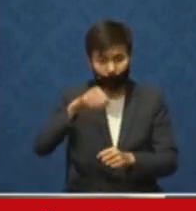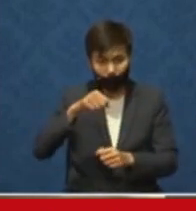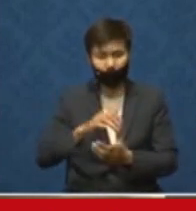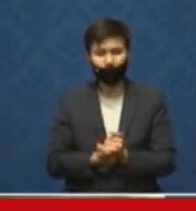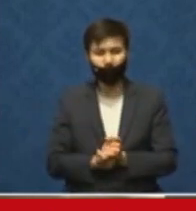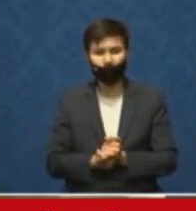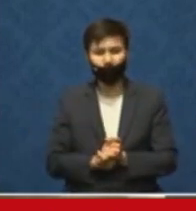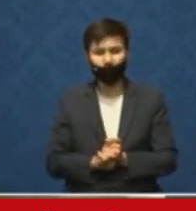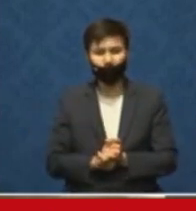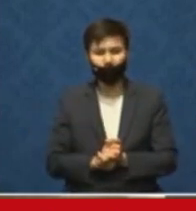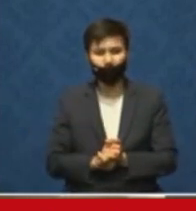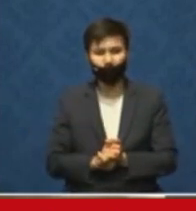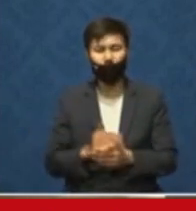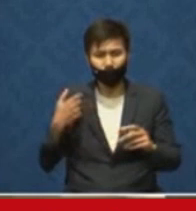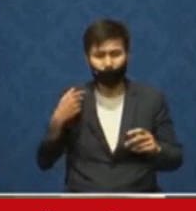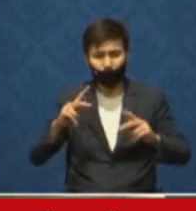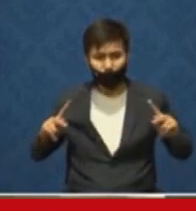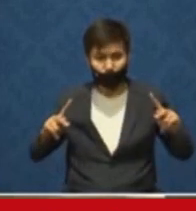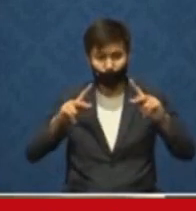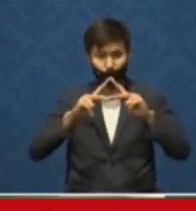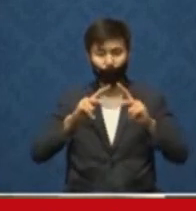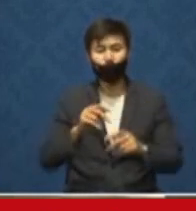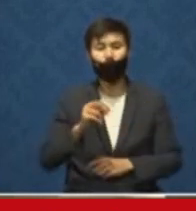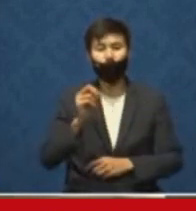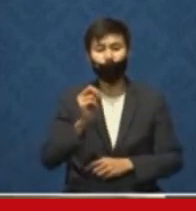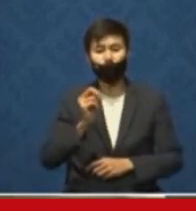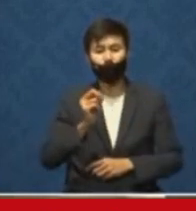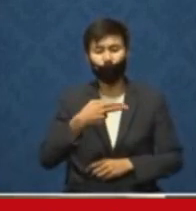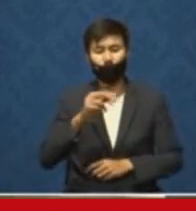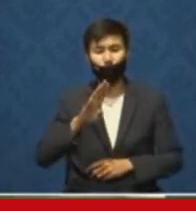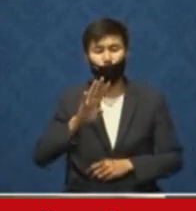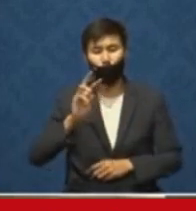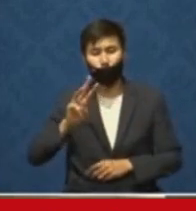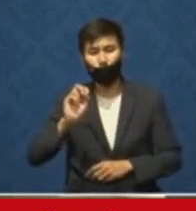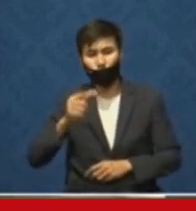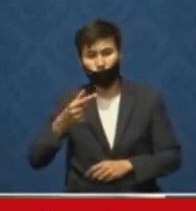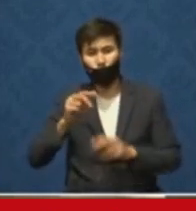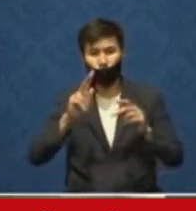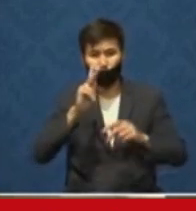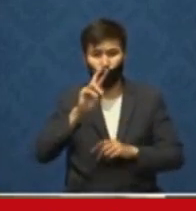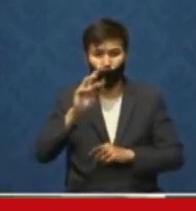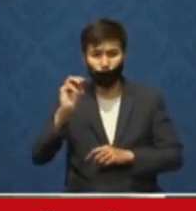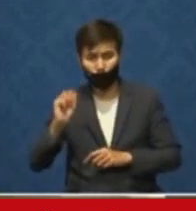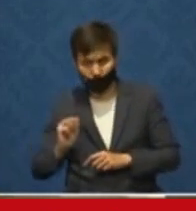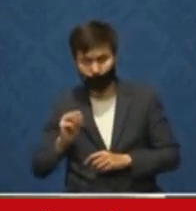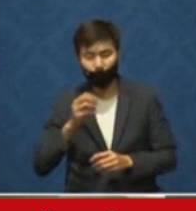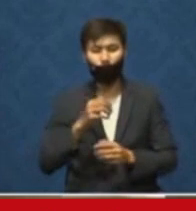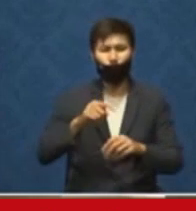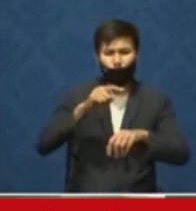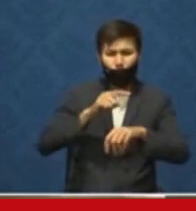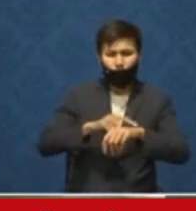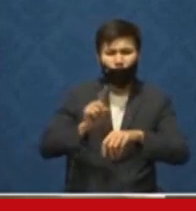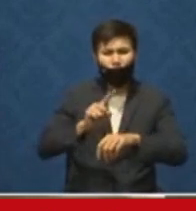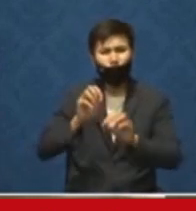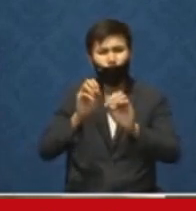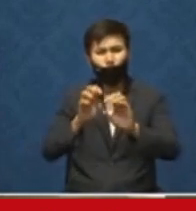ล่ะแต่ต้องไปทำเองไม๊มหาวิลัยถ้าทำได้ก็ต้องมันไปเติมคำในช่องว่างจริงๆงานกระทรวงทบวงคน